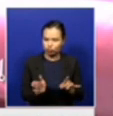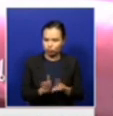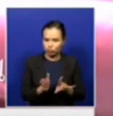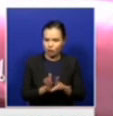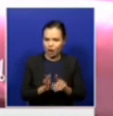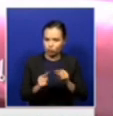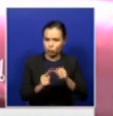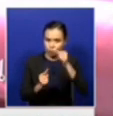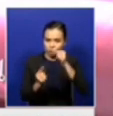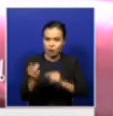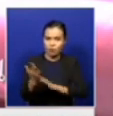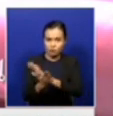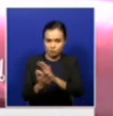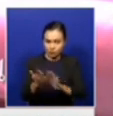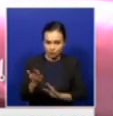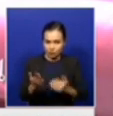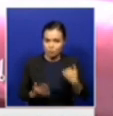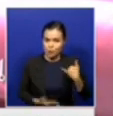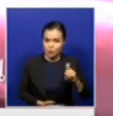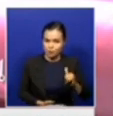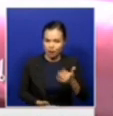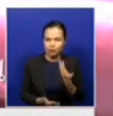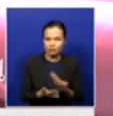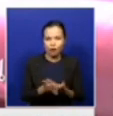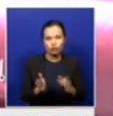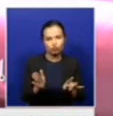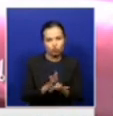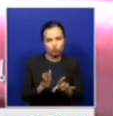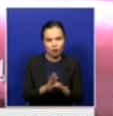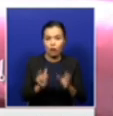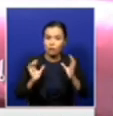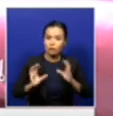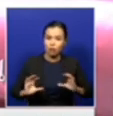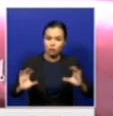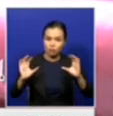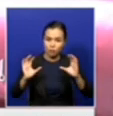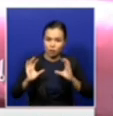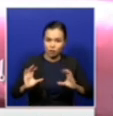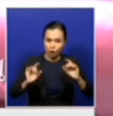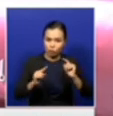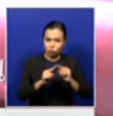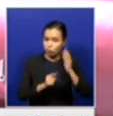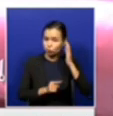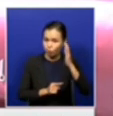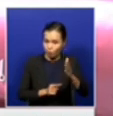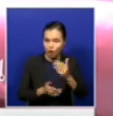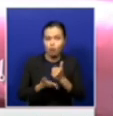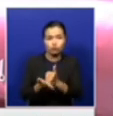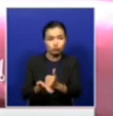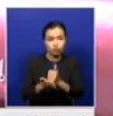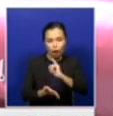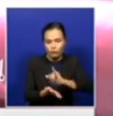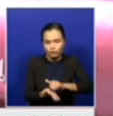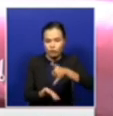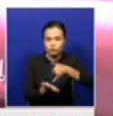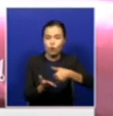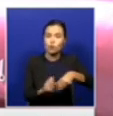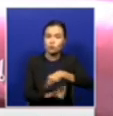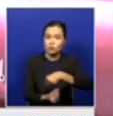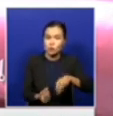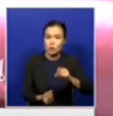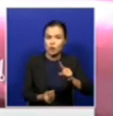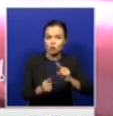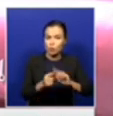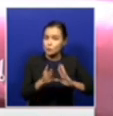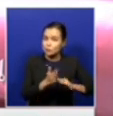ศมันอาจจะเป็นเงินหน้าตักก้อนสุดท้ายที่รัฐบาลจะต้องใช้เพื่อเยียวยาแล้วก็ฟื้นฟูเศรษฐกิจให้สำ